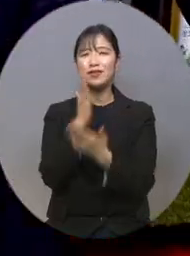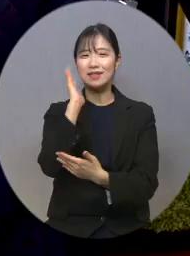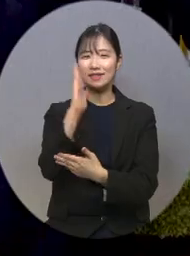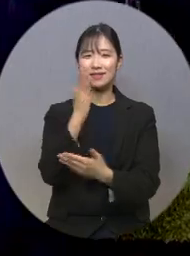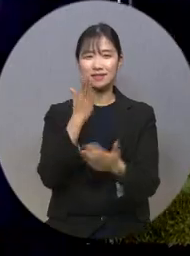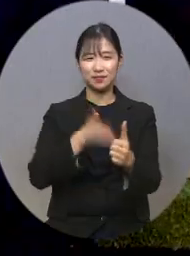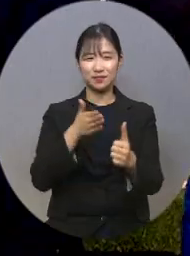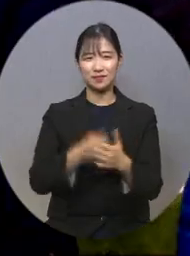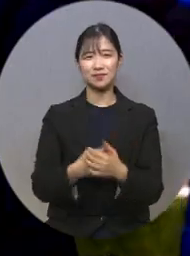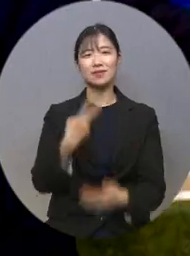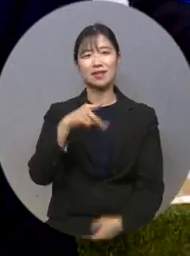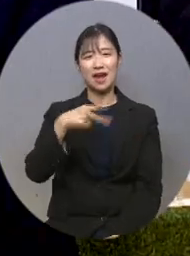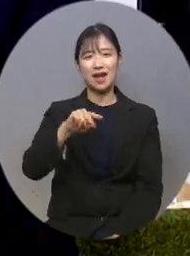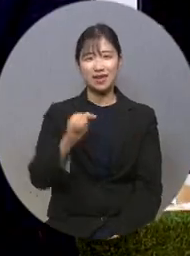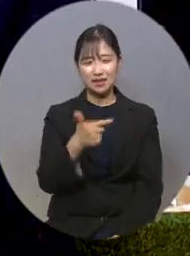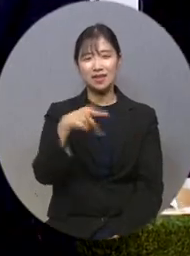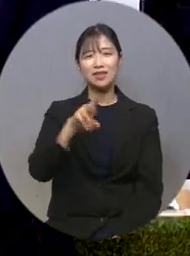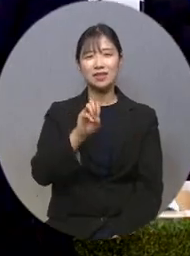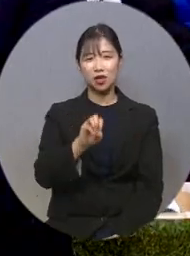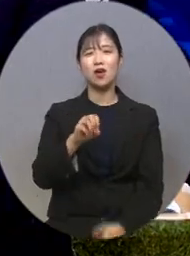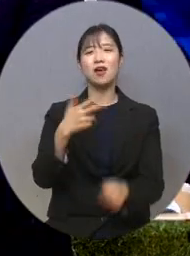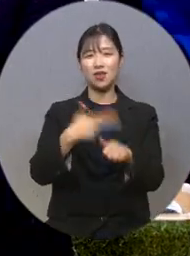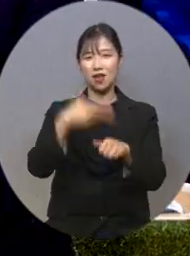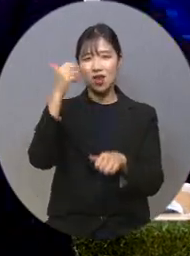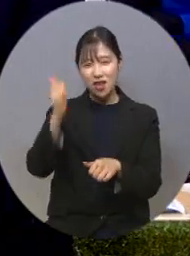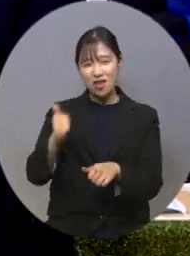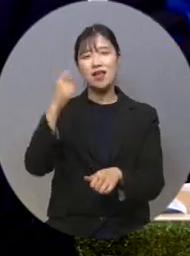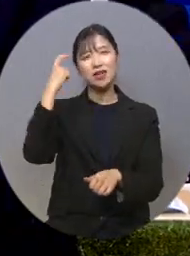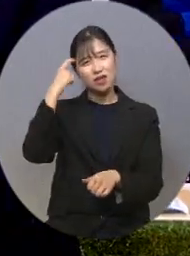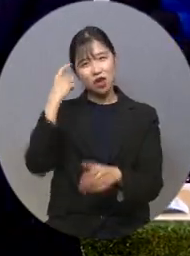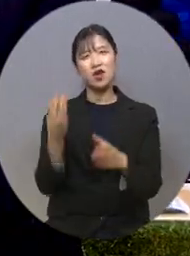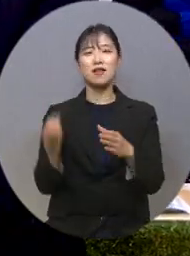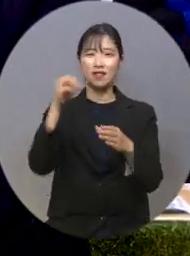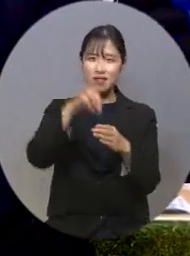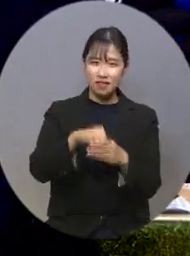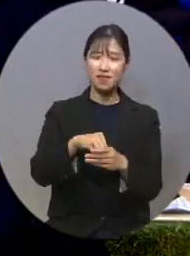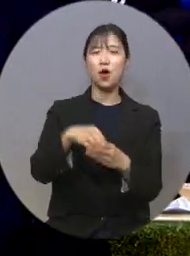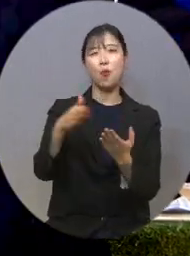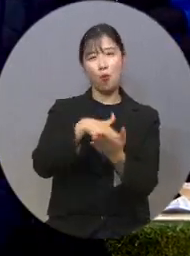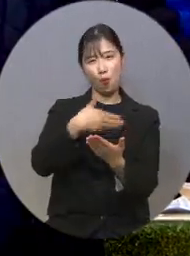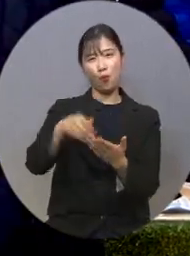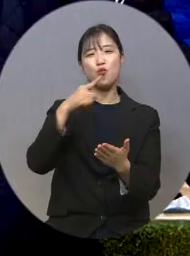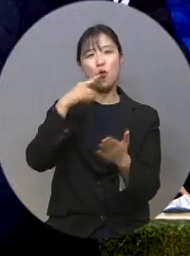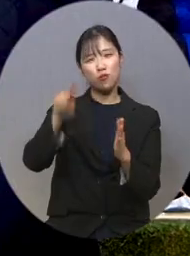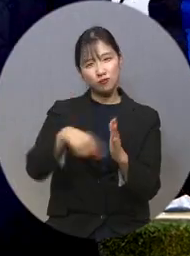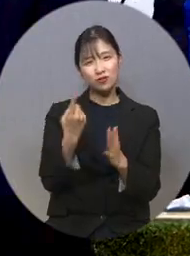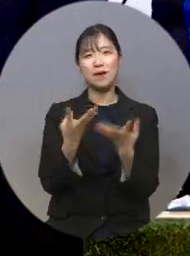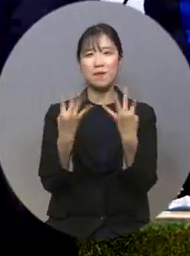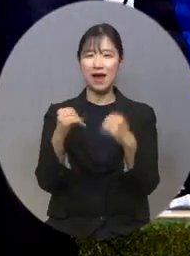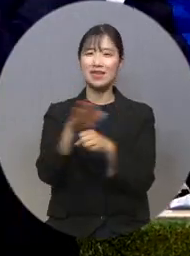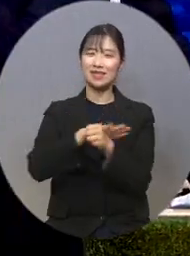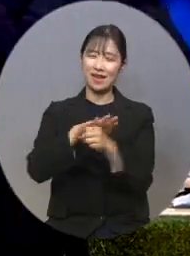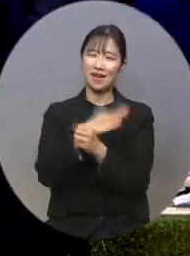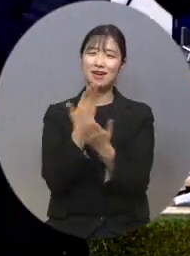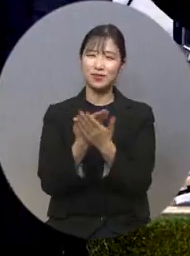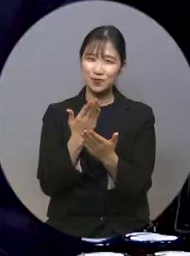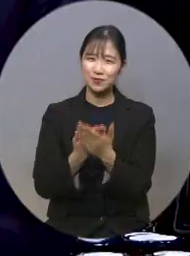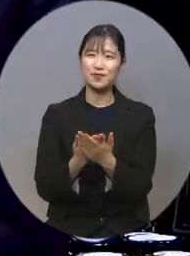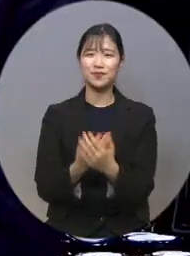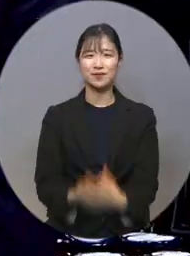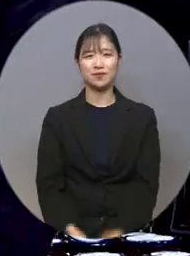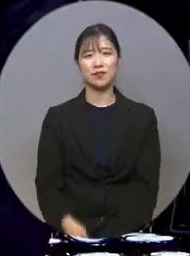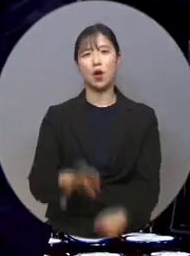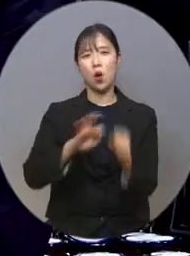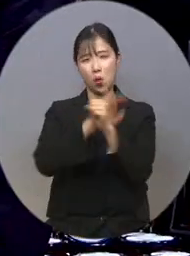네. 다산 정약용 선생의 백성사랑 정신을 담은 다산명가의 볶은 고추장. 여러분 많이 사랑해 주십시오. 그리고